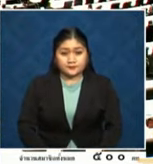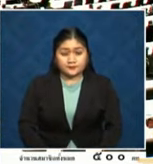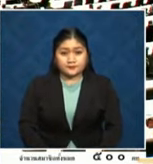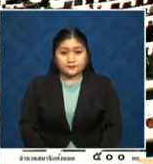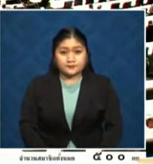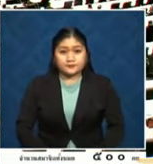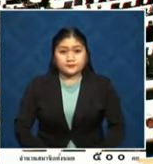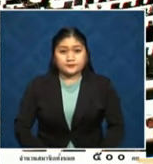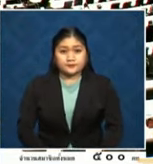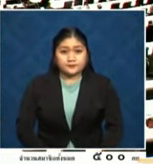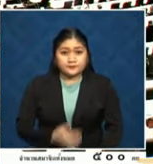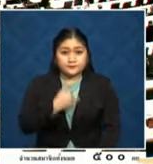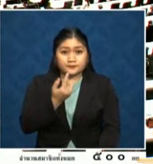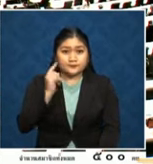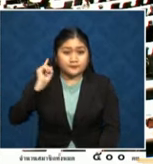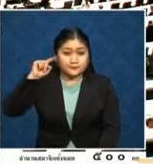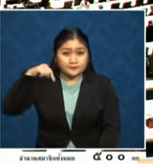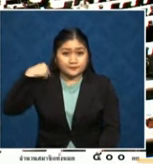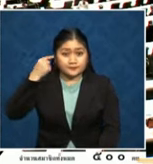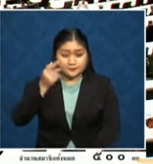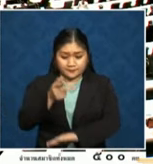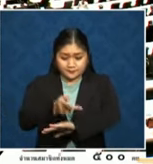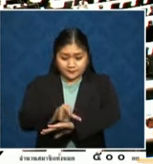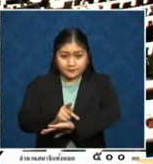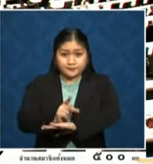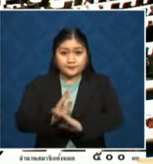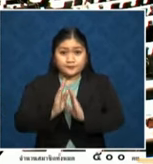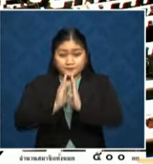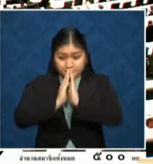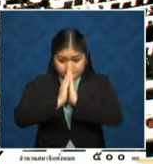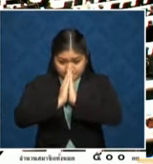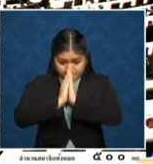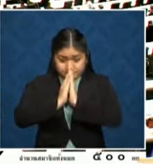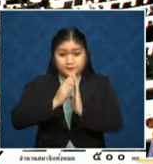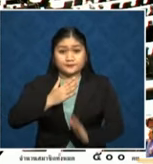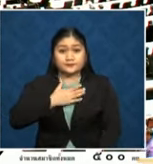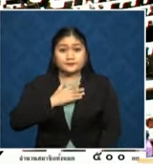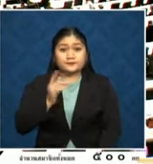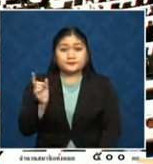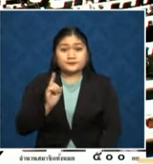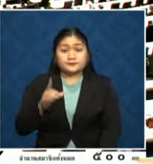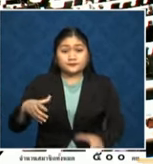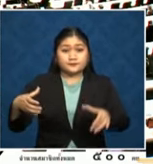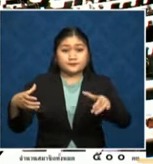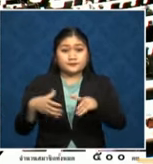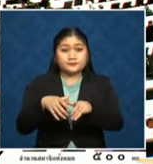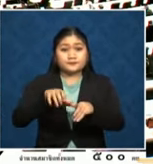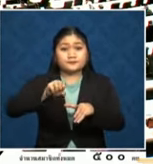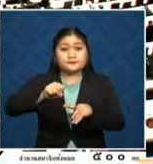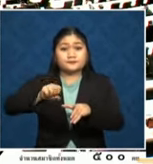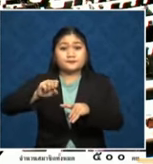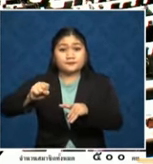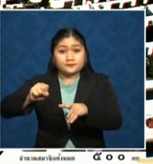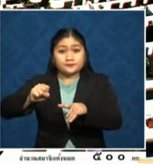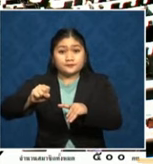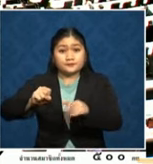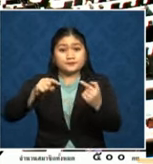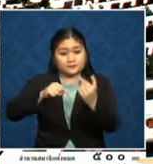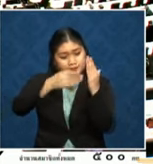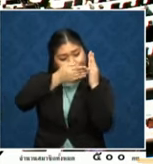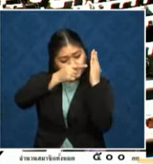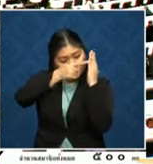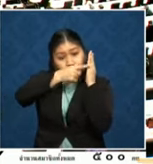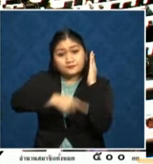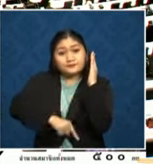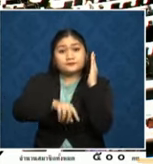กราบเรียนท่านประธานสภาผู้แทนราษฎรที่เคารพปฏิดาตันติรัตนานนท์ผู้แทนราษฎรตามแนวชายแดนจังหวัดสุรินทร์เ